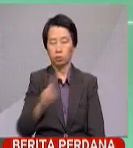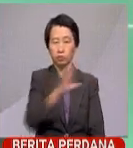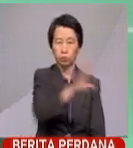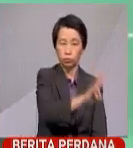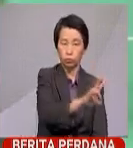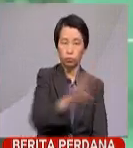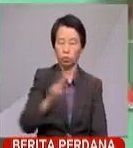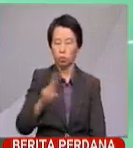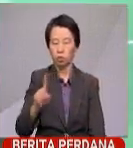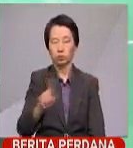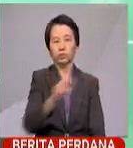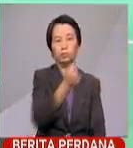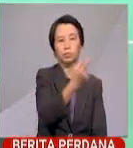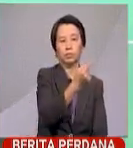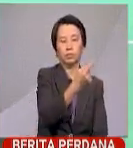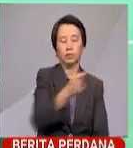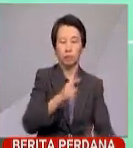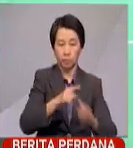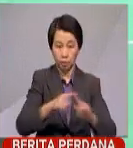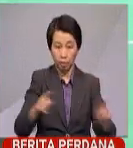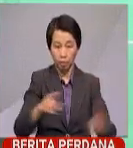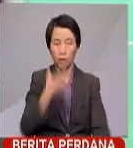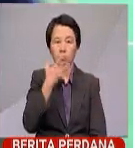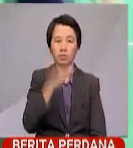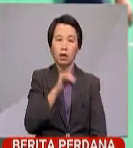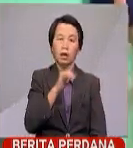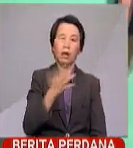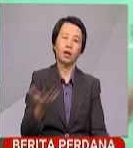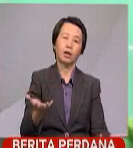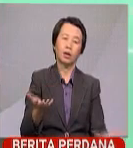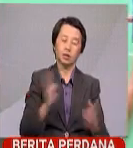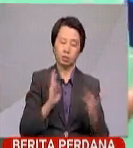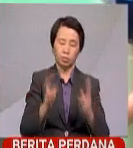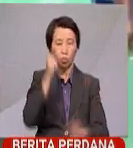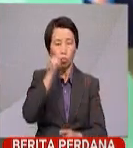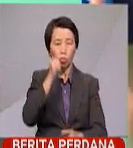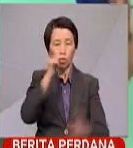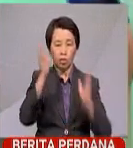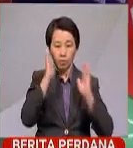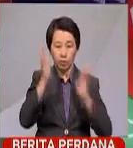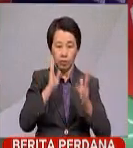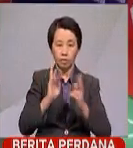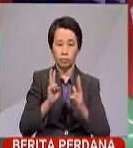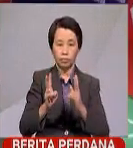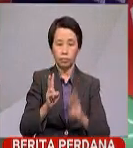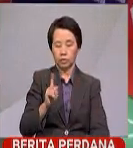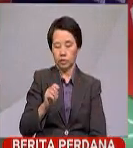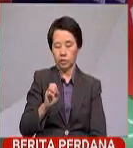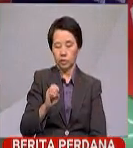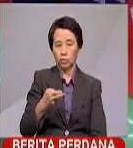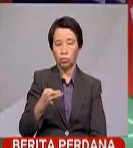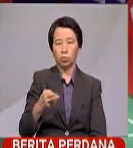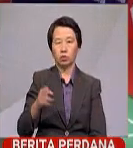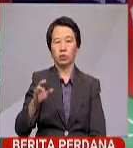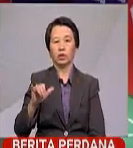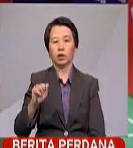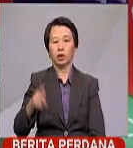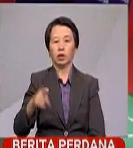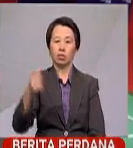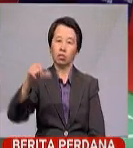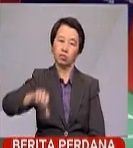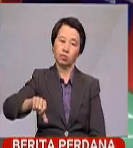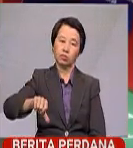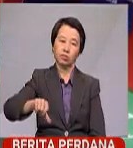21-7, 21-11. Bagaimanapun, nasib tidak menyebelahi beregu wanita negara Tio Mei Xing dan Yap Ling yang tersingkir